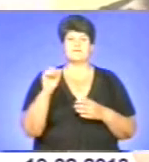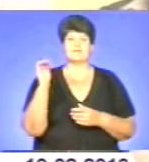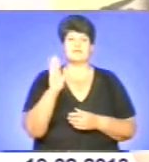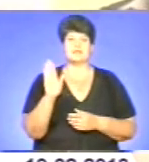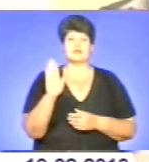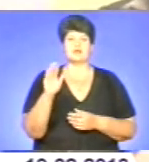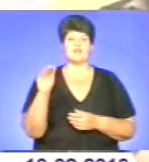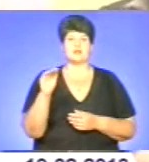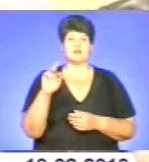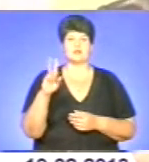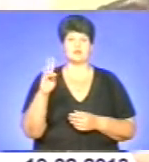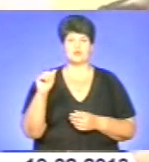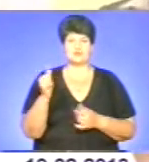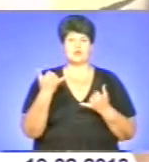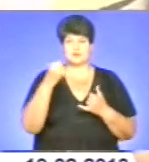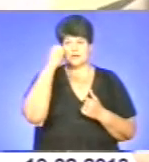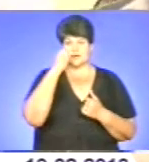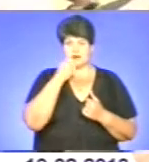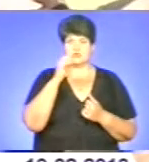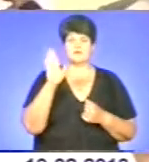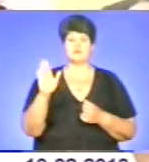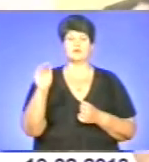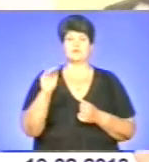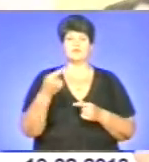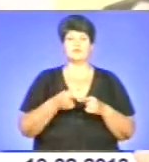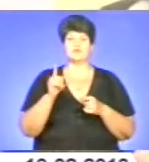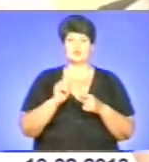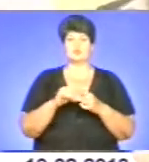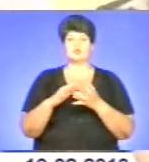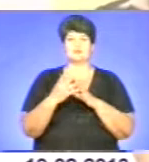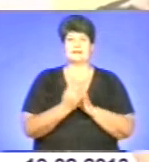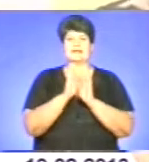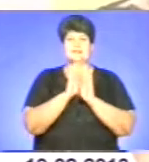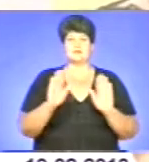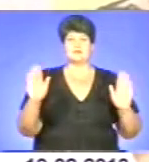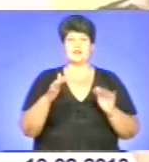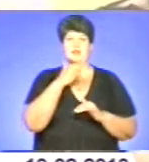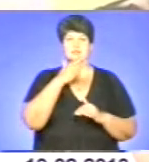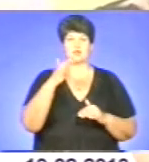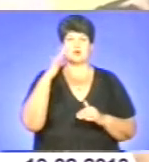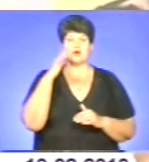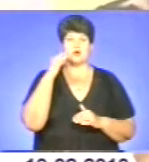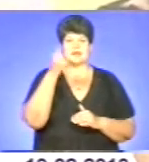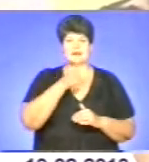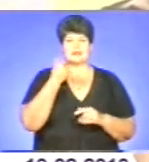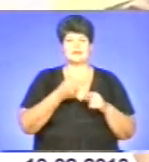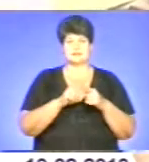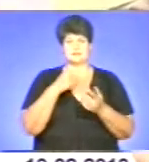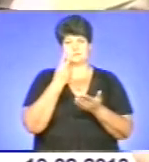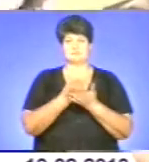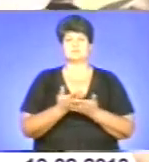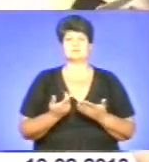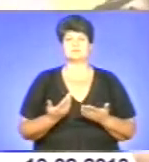що сьогодні дякували Віктору Федоровичу тут в цьому селі і співали много еліта це яскраве свідчення